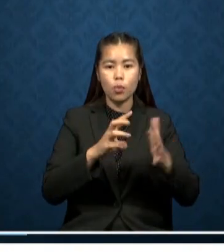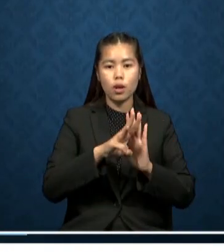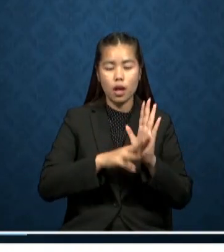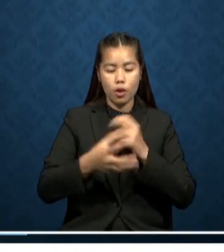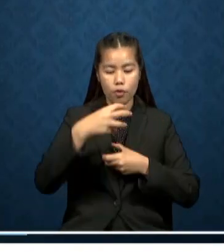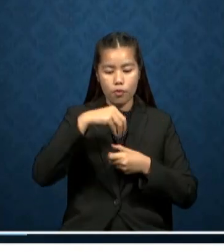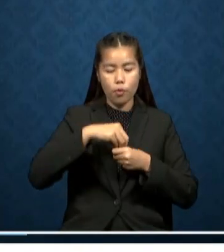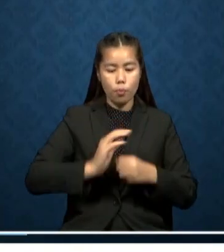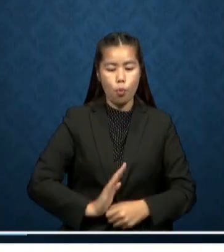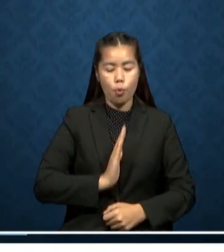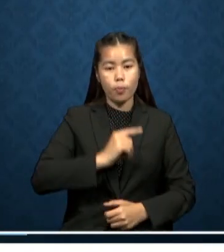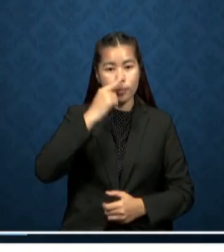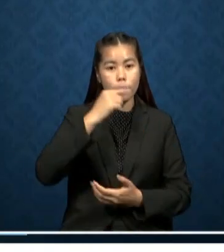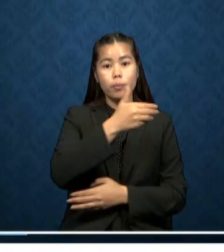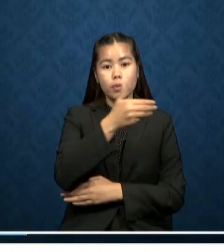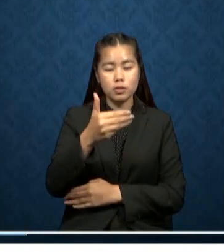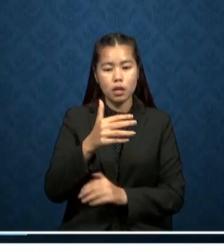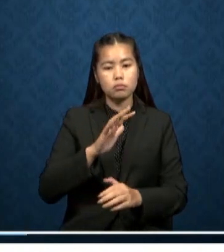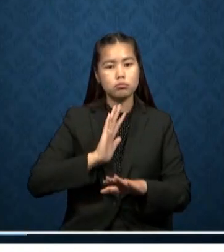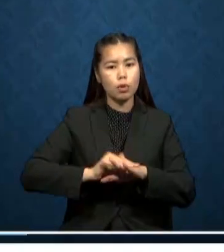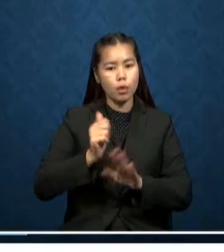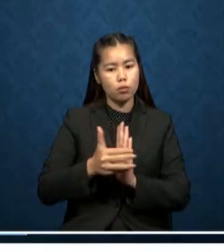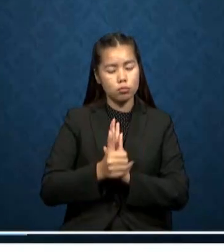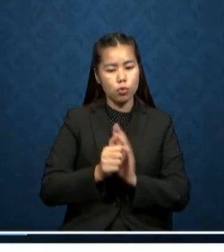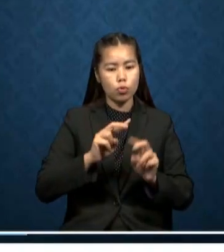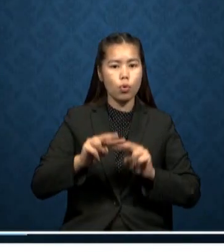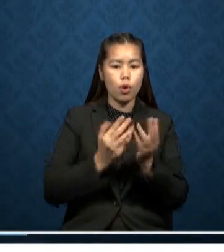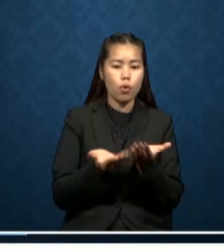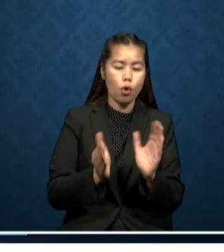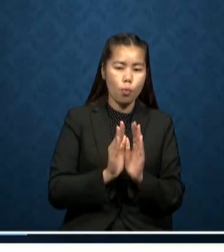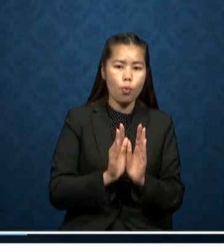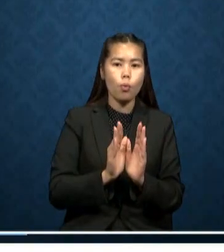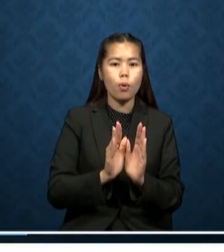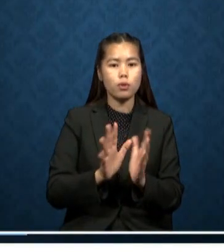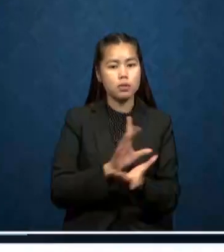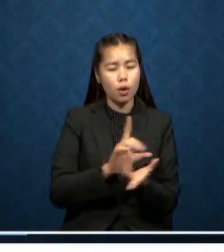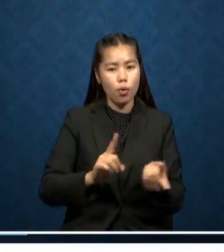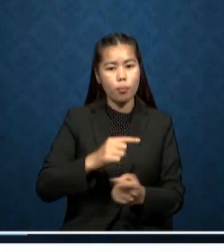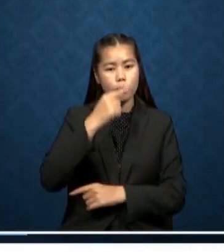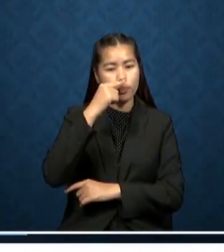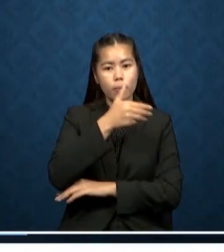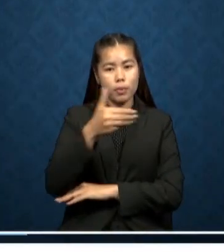สามารถเชี่ยวชาญตามความถนัดมีความรับผิดชอบต่อครอบครัวชุมชนสังคมและประเทศ